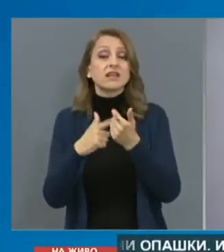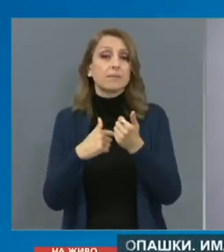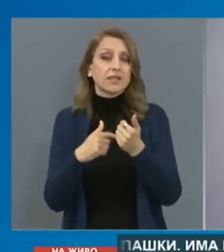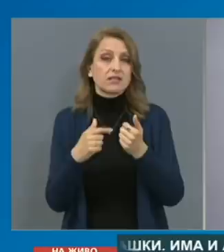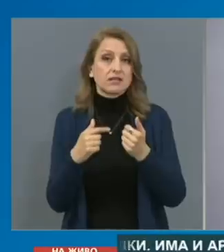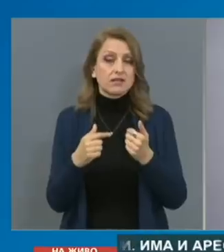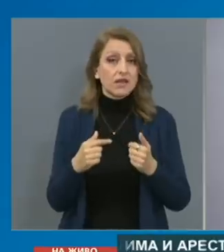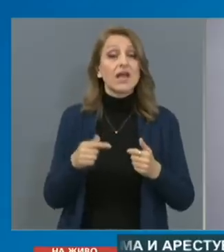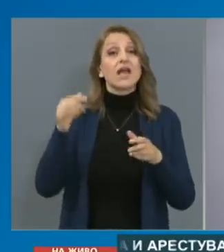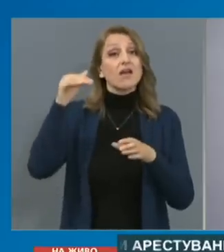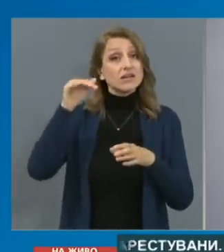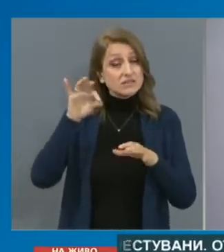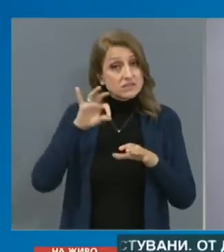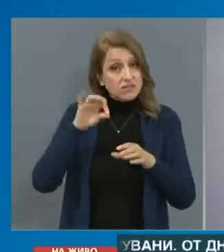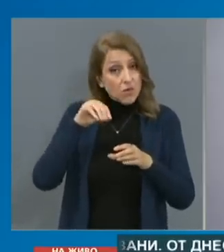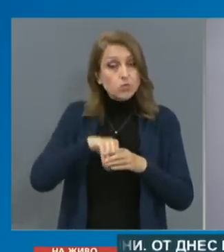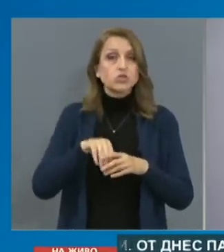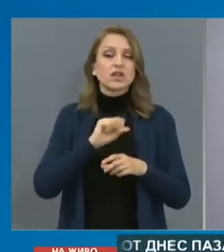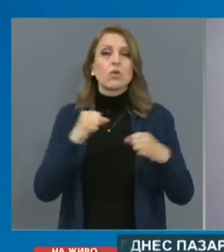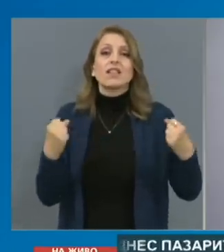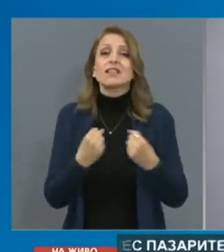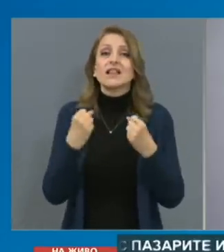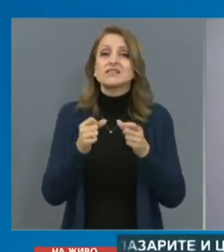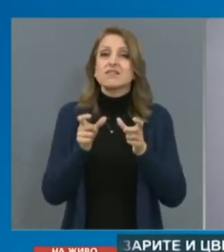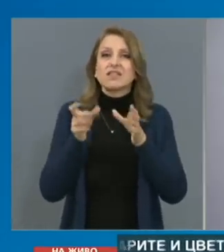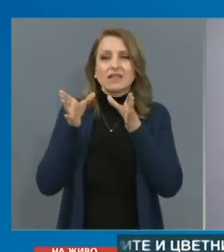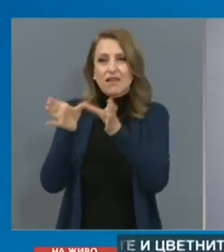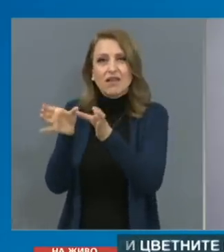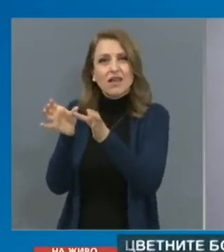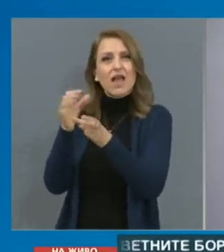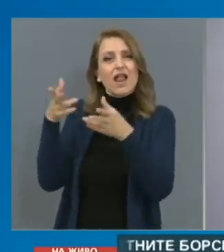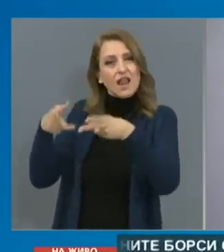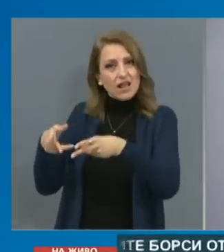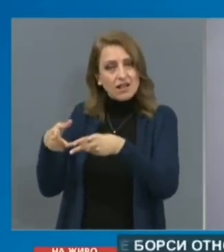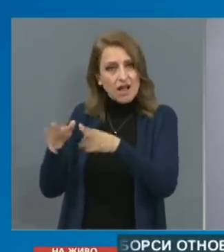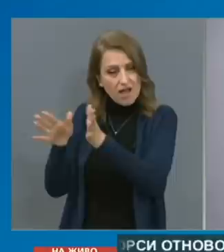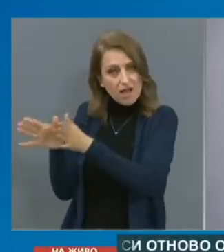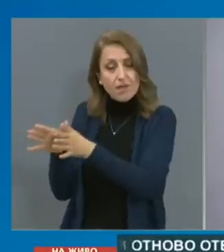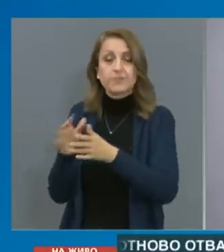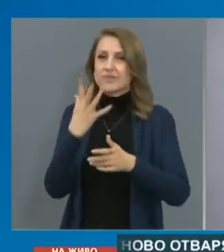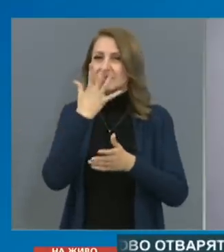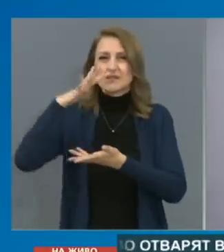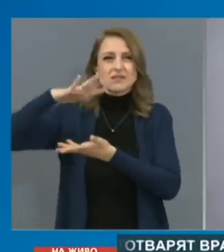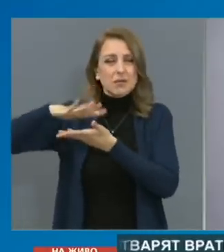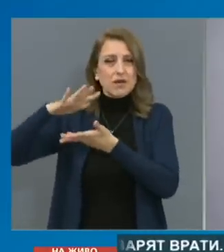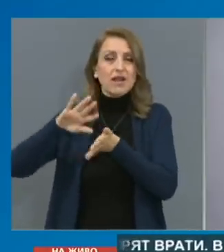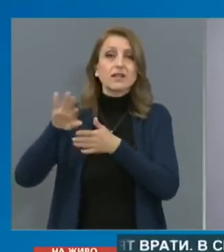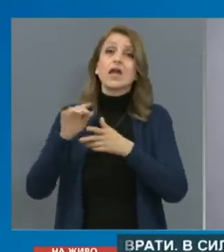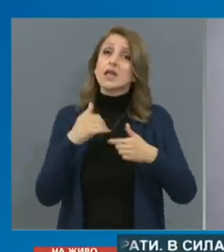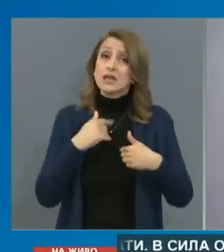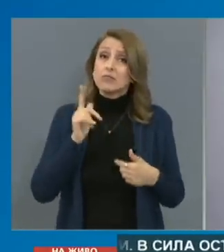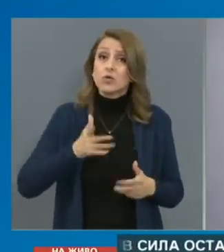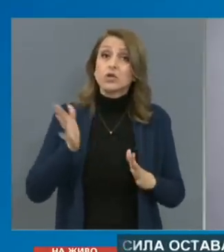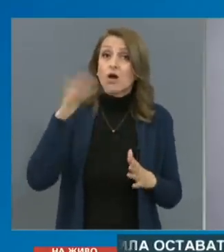система. Включително и с интензивни легла. Така че, с възможности за още